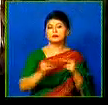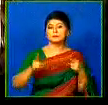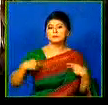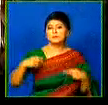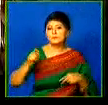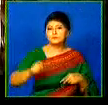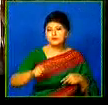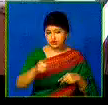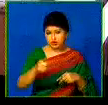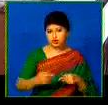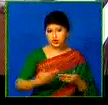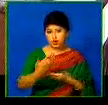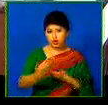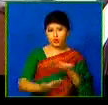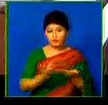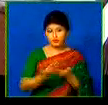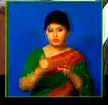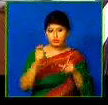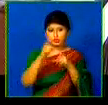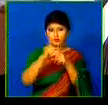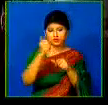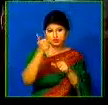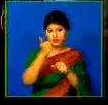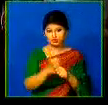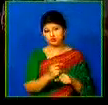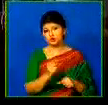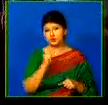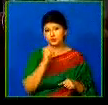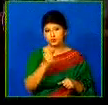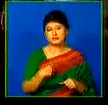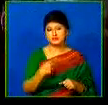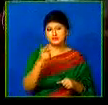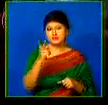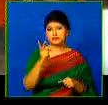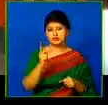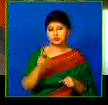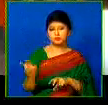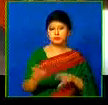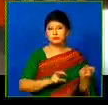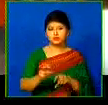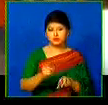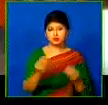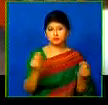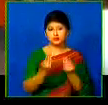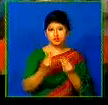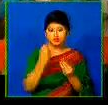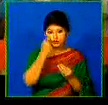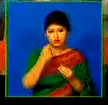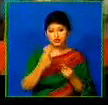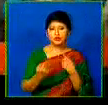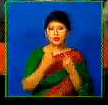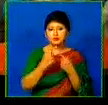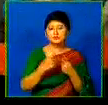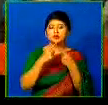গ্রাম আদালত পরিচালনার ক্ষেত্রে সংশ্লিষ্টরা কার্যকরী ভূমিকা রেখে তৃণমূল পর্যায়ে সাধারণ মানুষের ন্যায় বিচার প্রাপ্তির